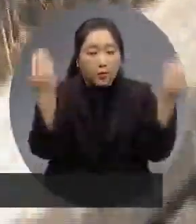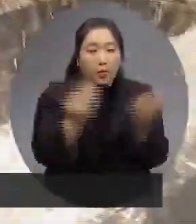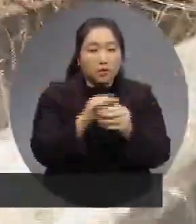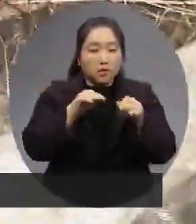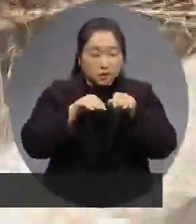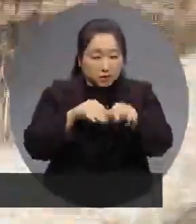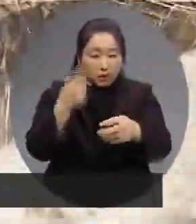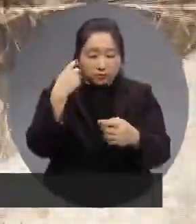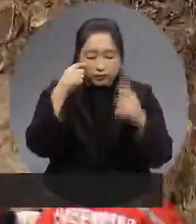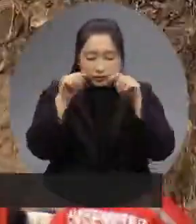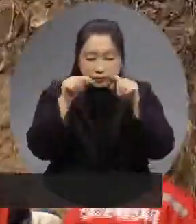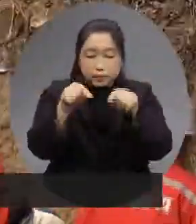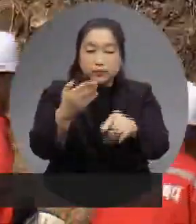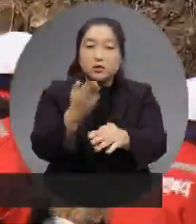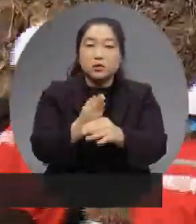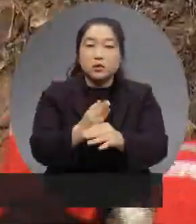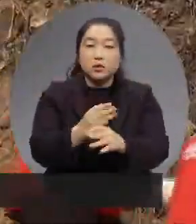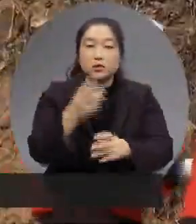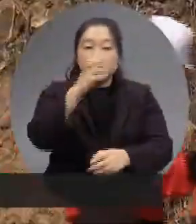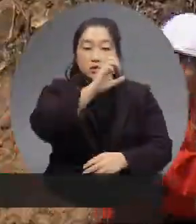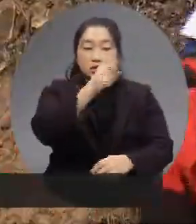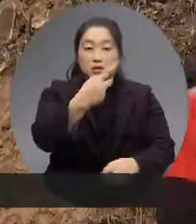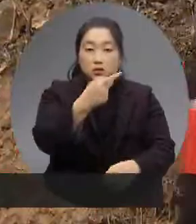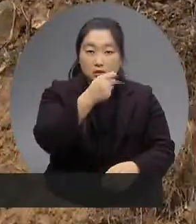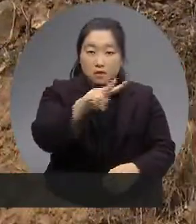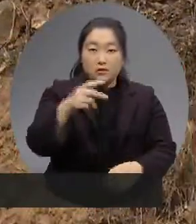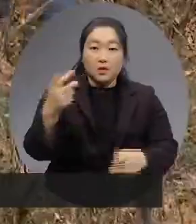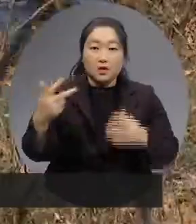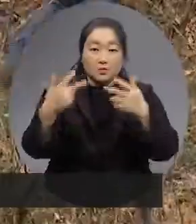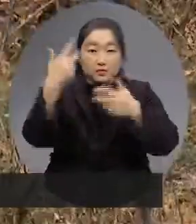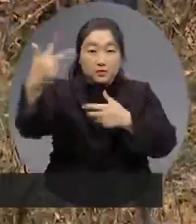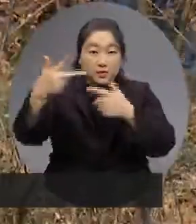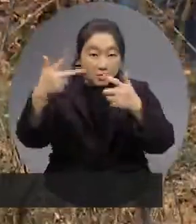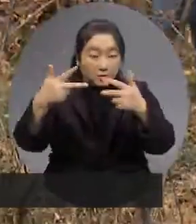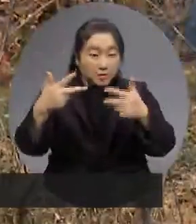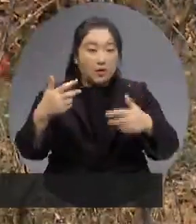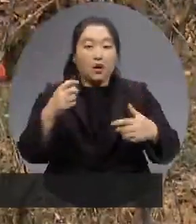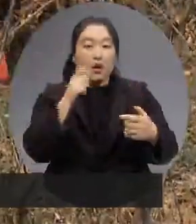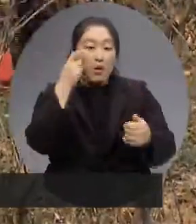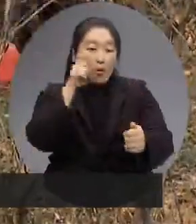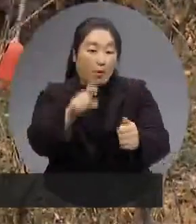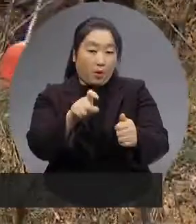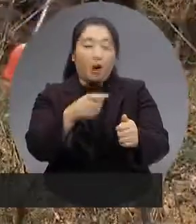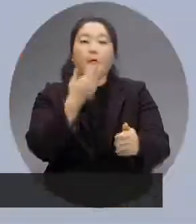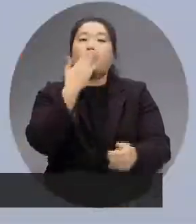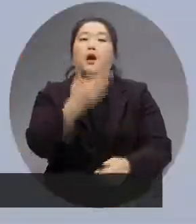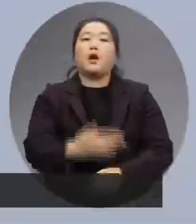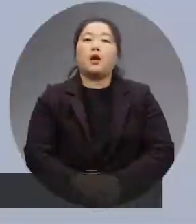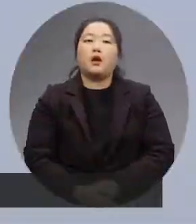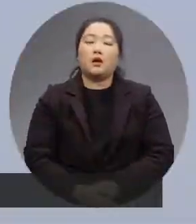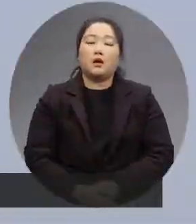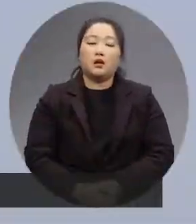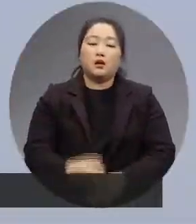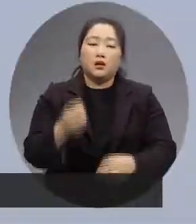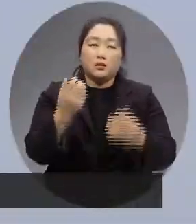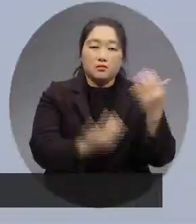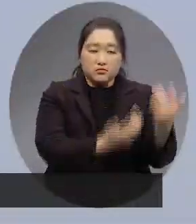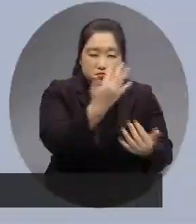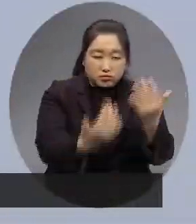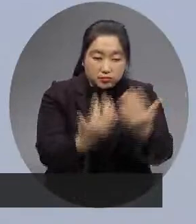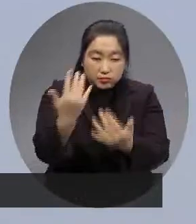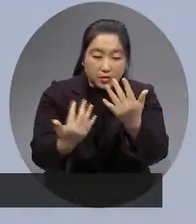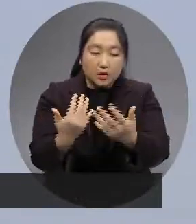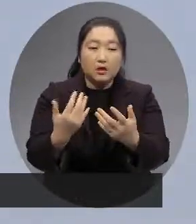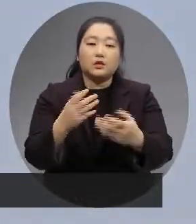추적 중입니다. CCTV와 블랙박스 등이 급증해 가해자 검거 확률도 높아진 데다 잇따르는 산불로